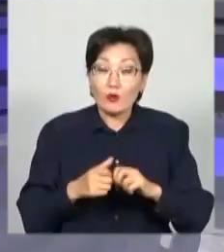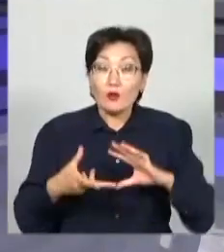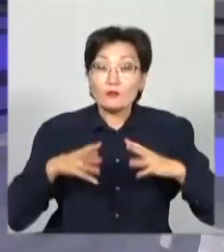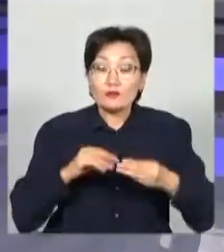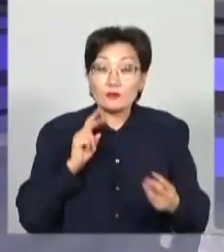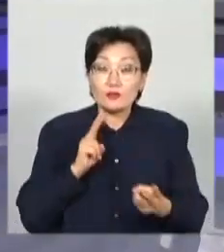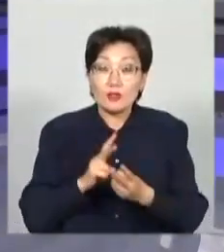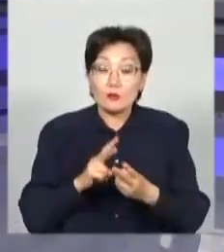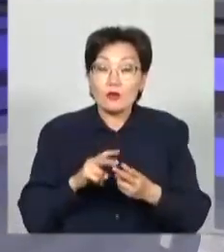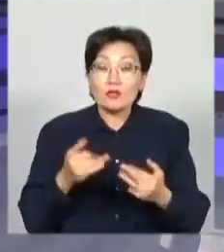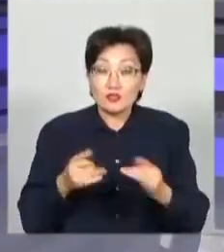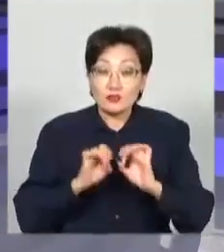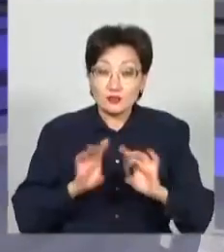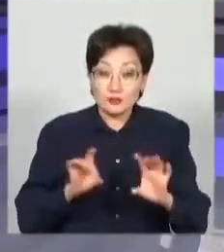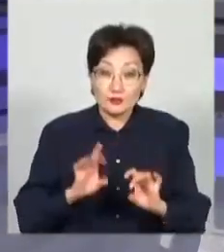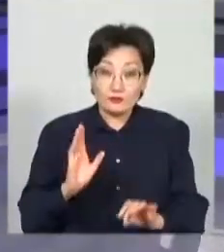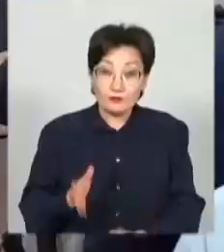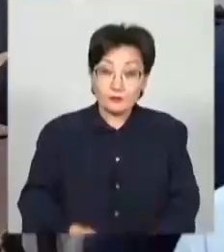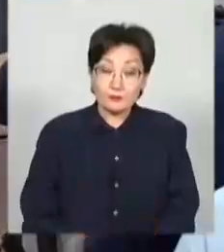итогах встречи материал Динары Сабитовой.